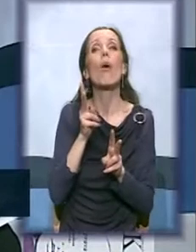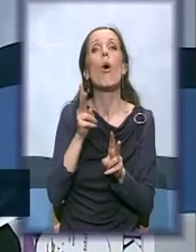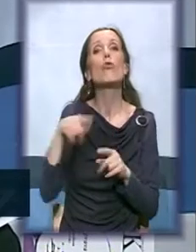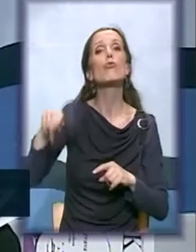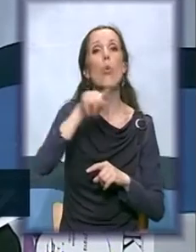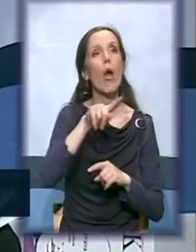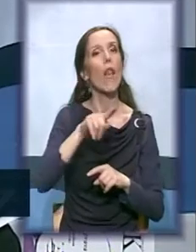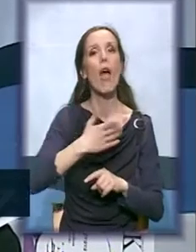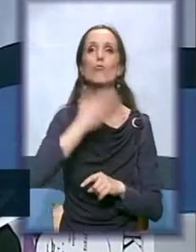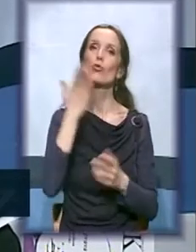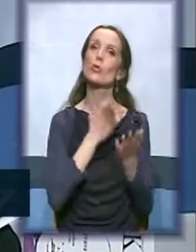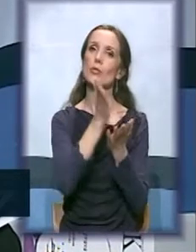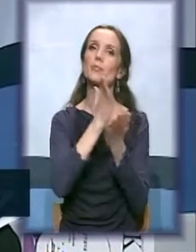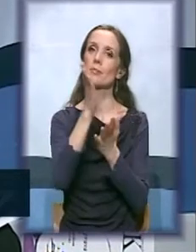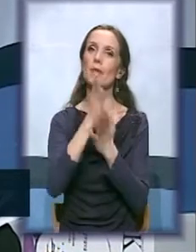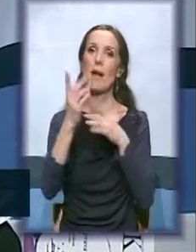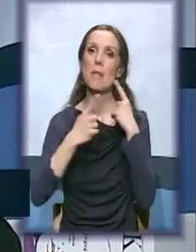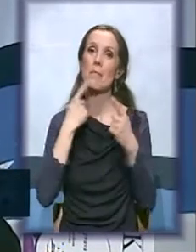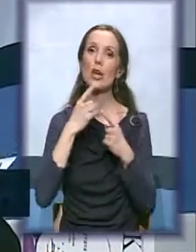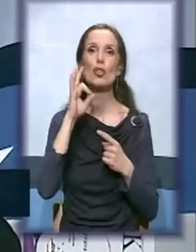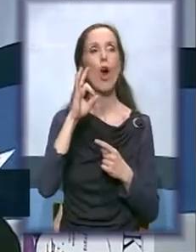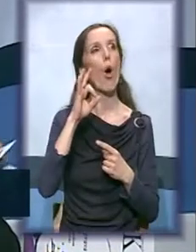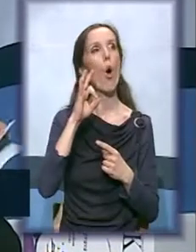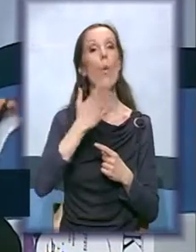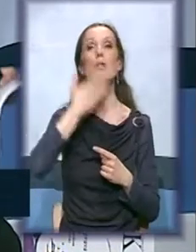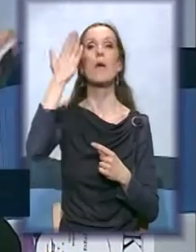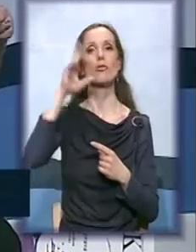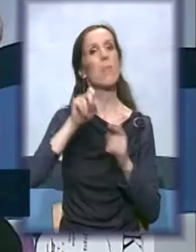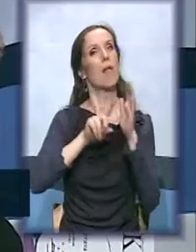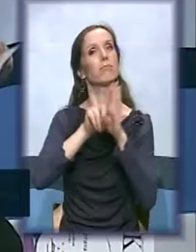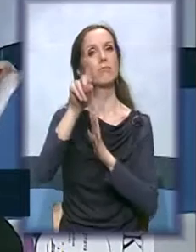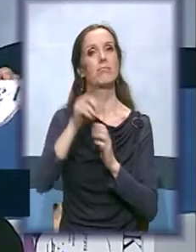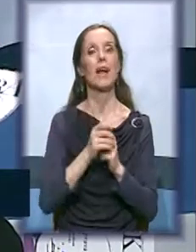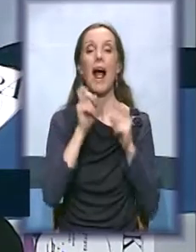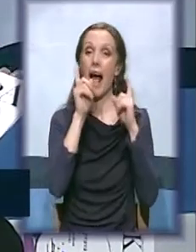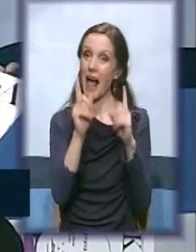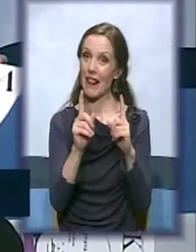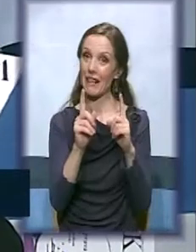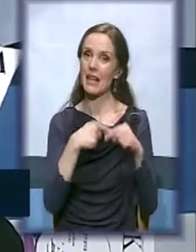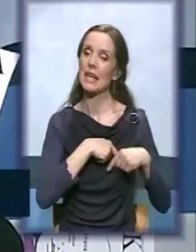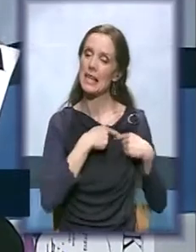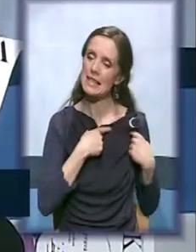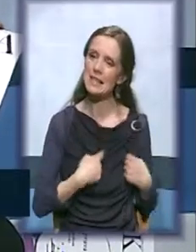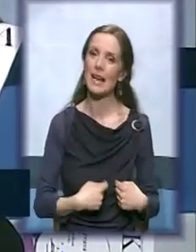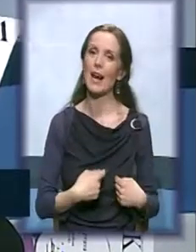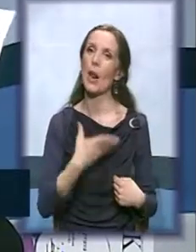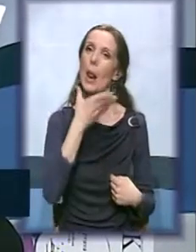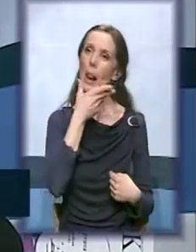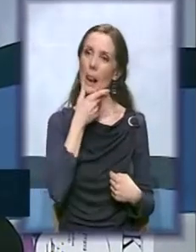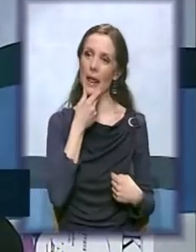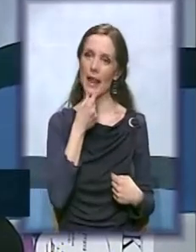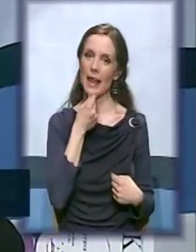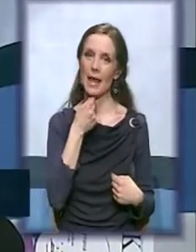one uspešne žene. Priče o uspešnjima imaju rezultantu. Ali iskreno, iskreno, lepo nam došao.